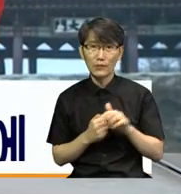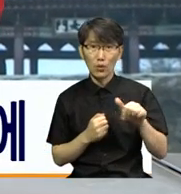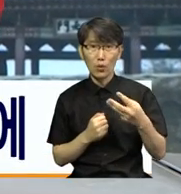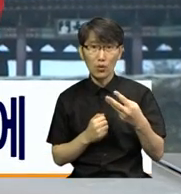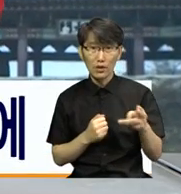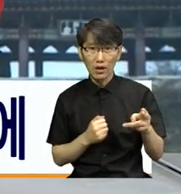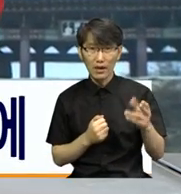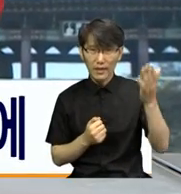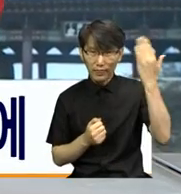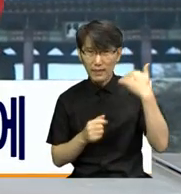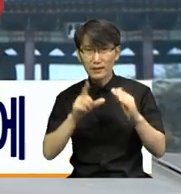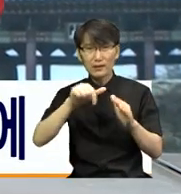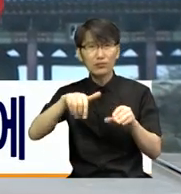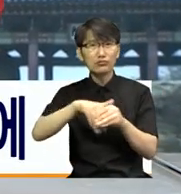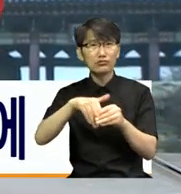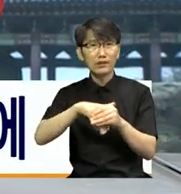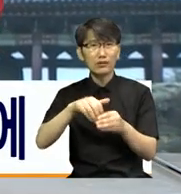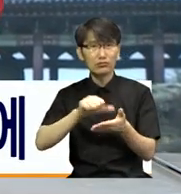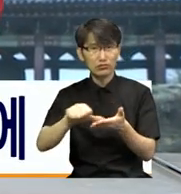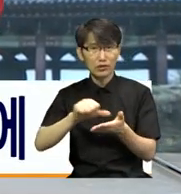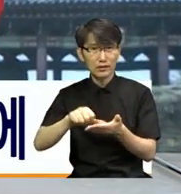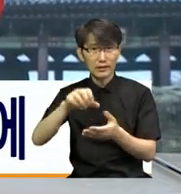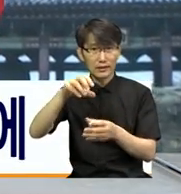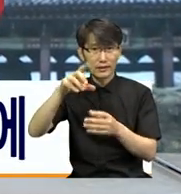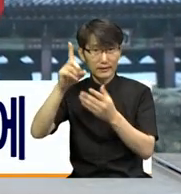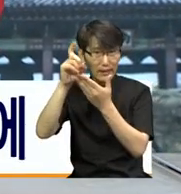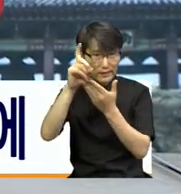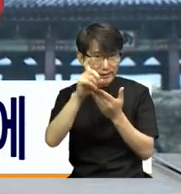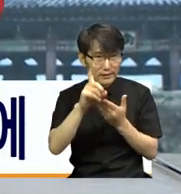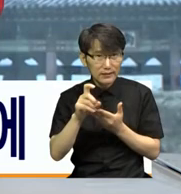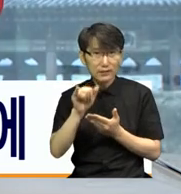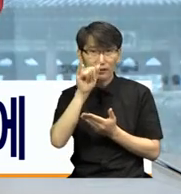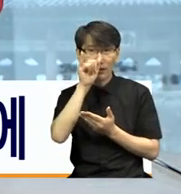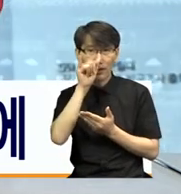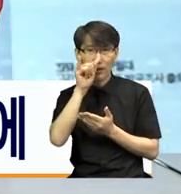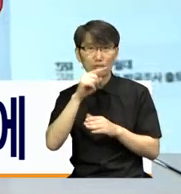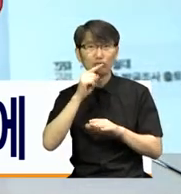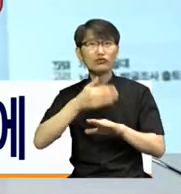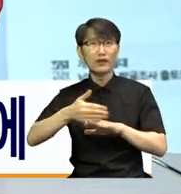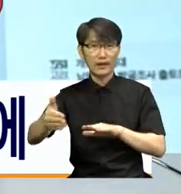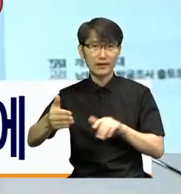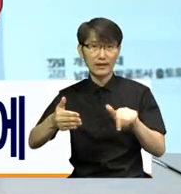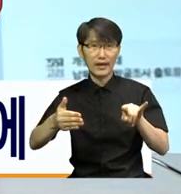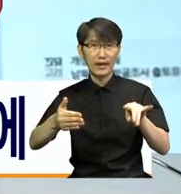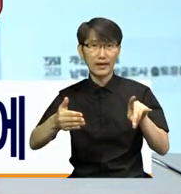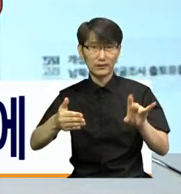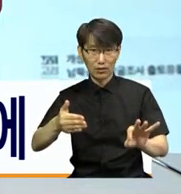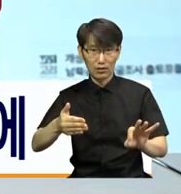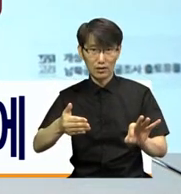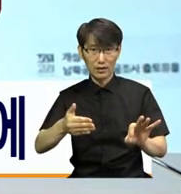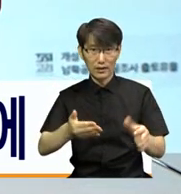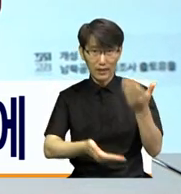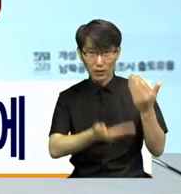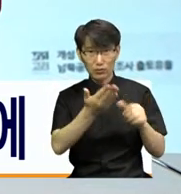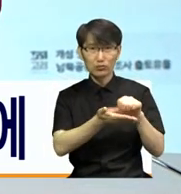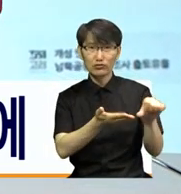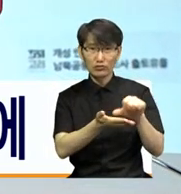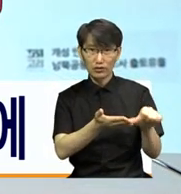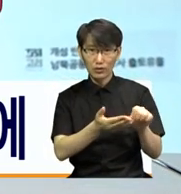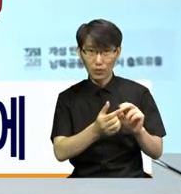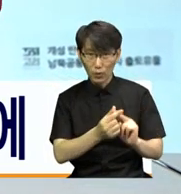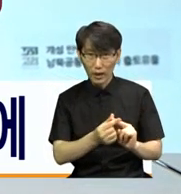고려시대의 다양한 문화유적을 고스란히 담은 사진전이 열렸습니다 북한의 개성 고려 궁성 에서 출토된 다양한